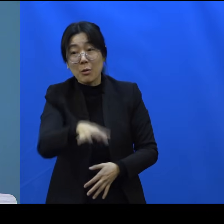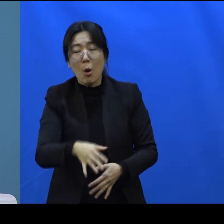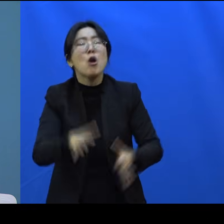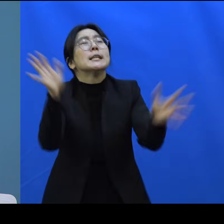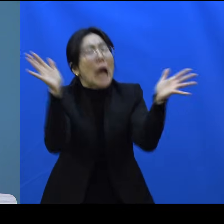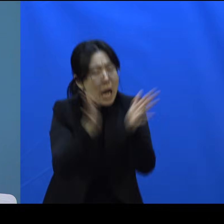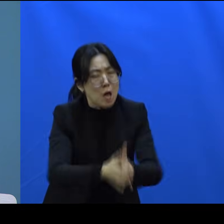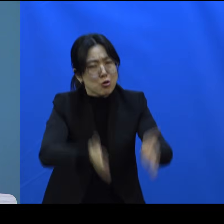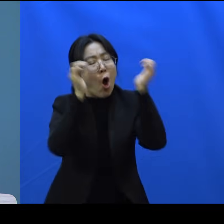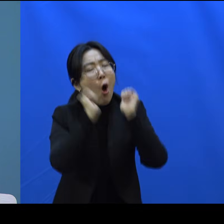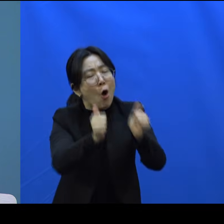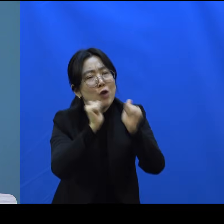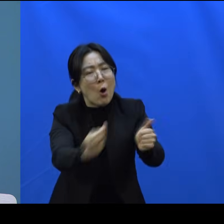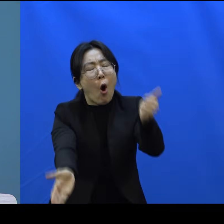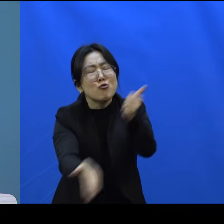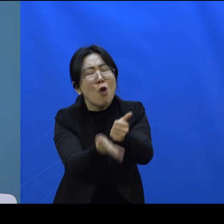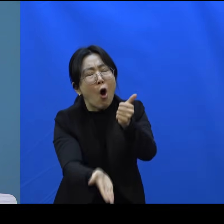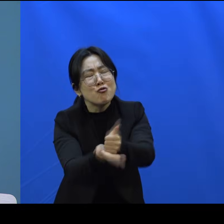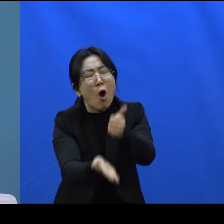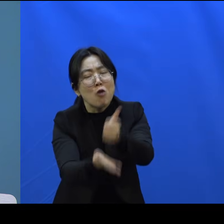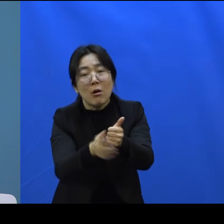어릴 때부터 자신감이 넘치는 거죠.